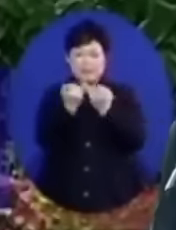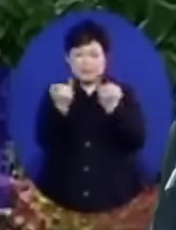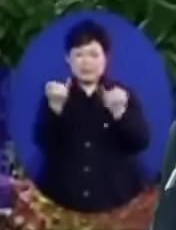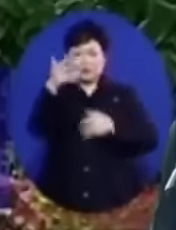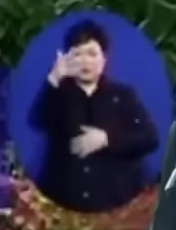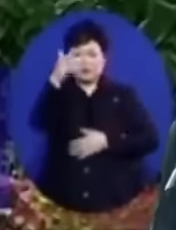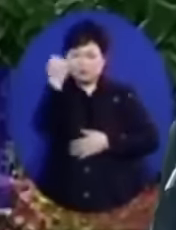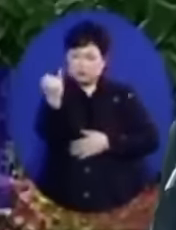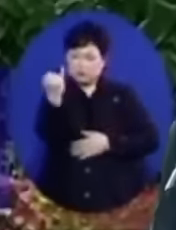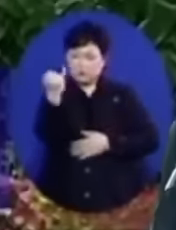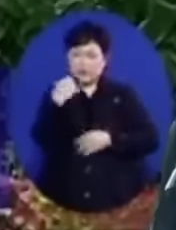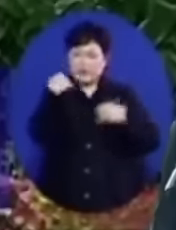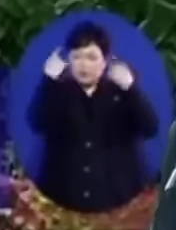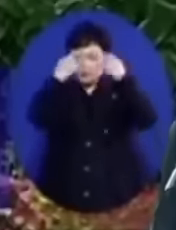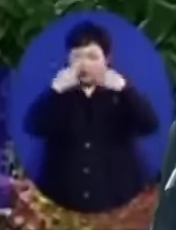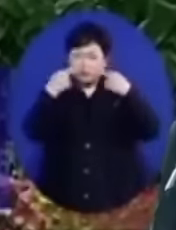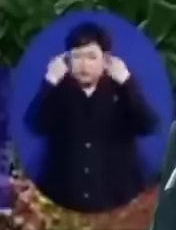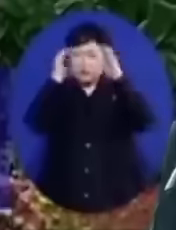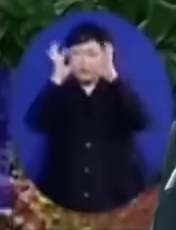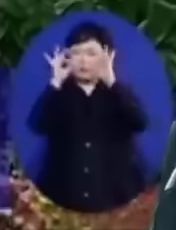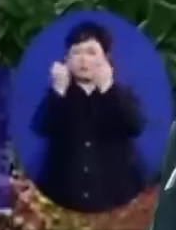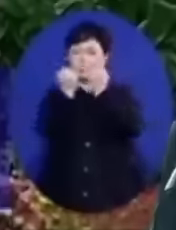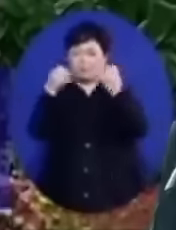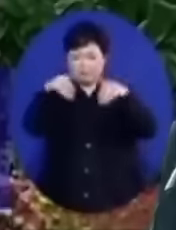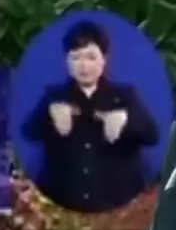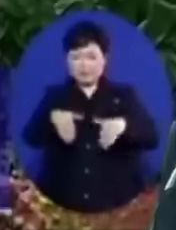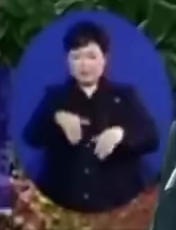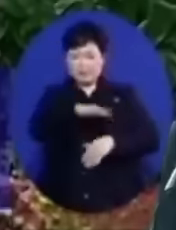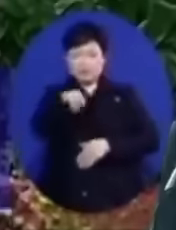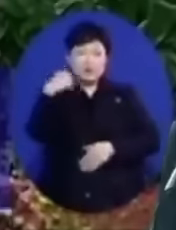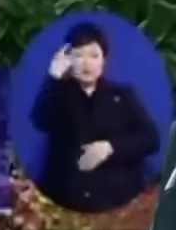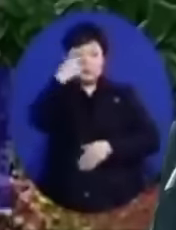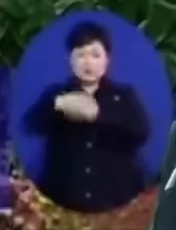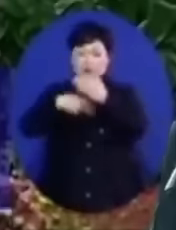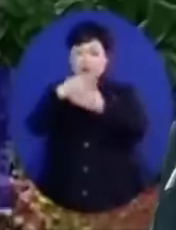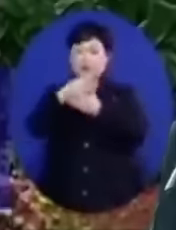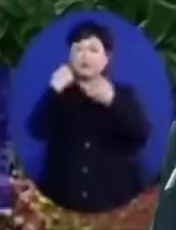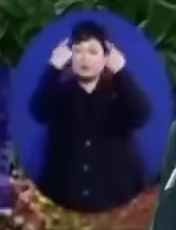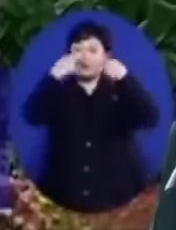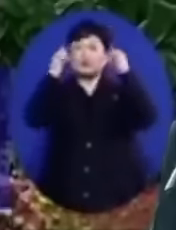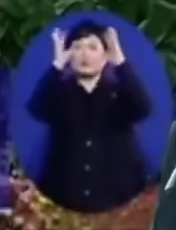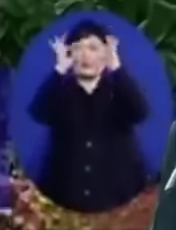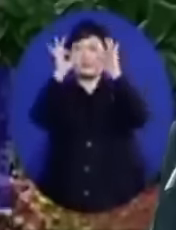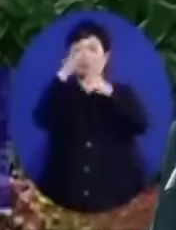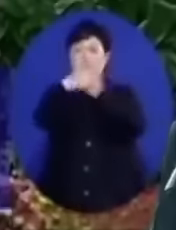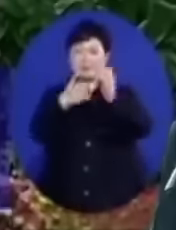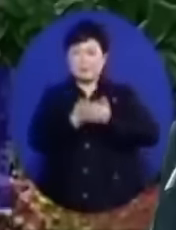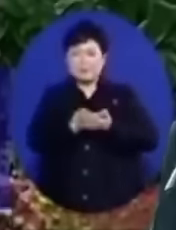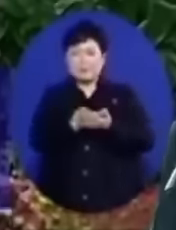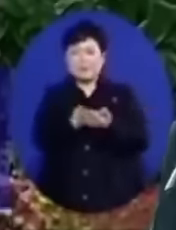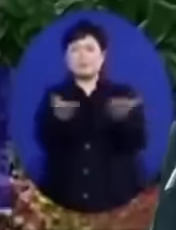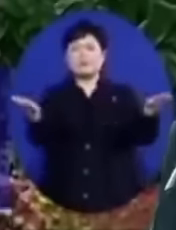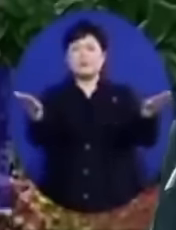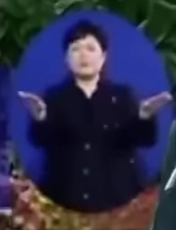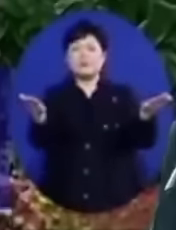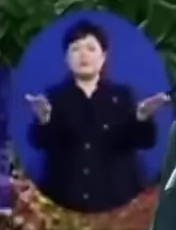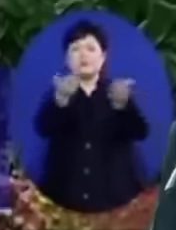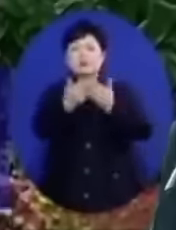손을 바라보는 여종의 눈같이, 우리의 눈이 야훼 우리 하나님을 바라보며 우리에게 은혜 베풀기를 주시기를